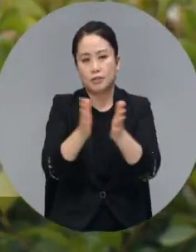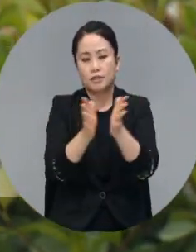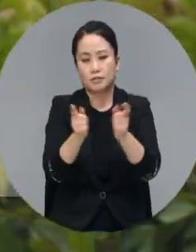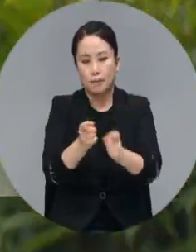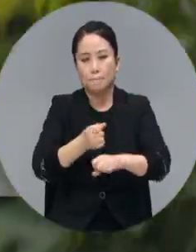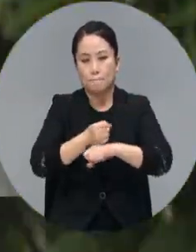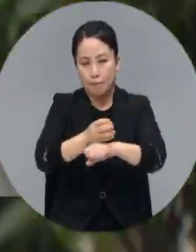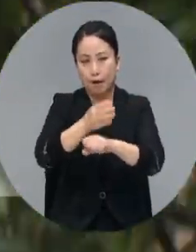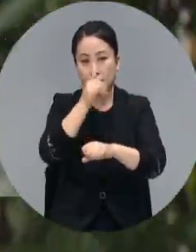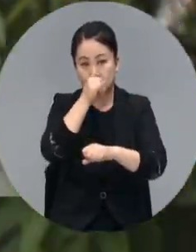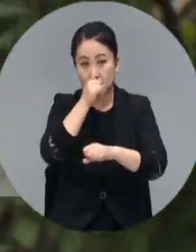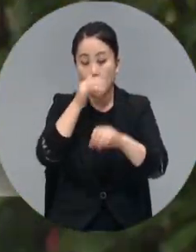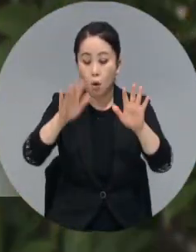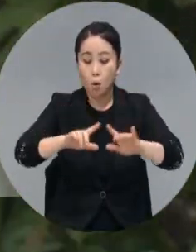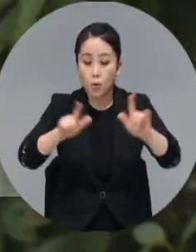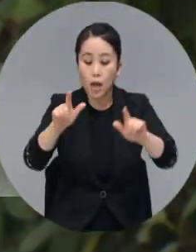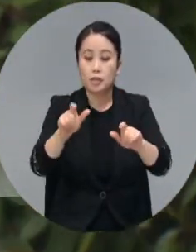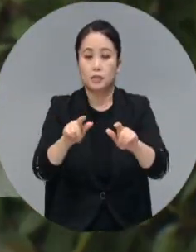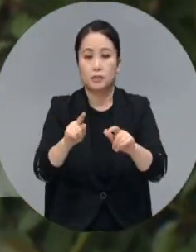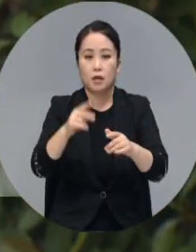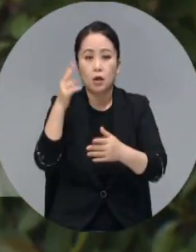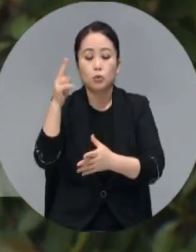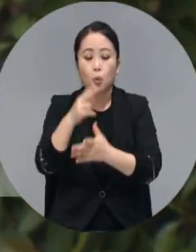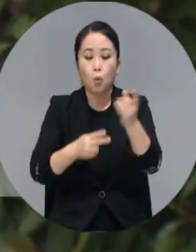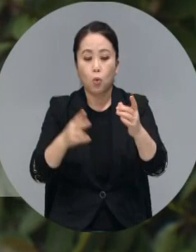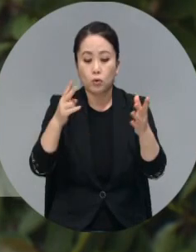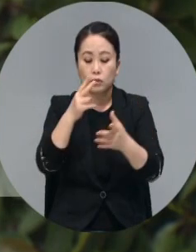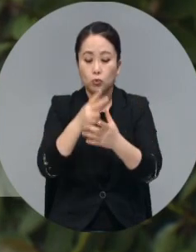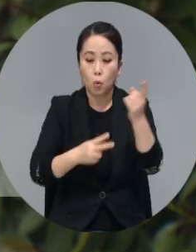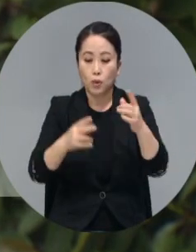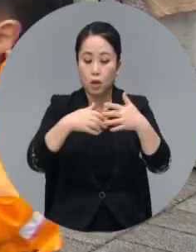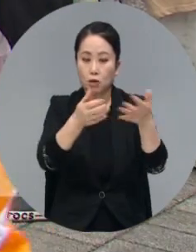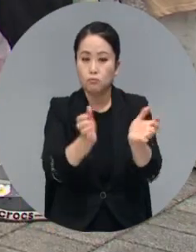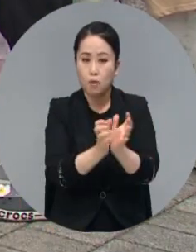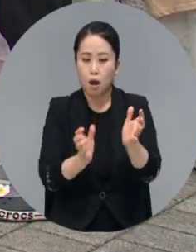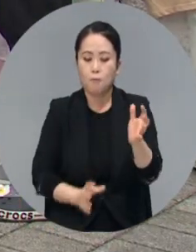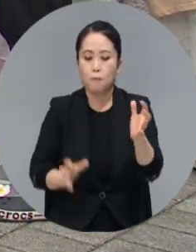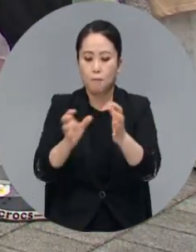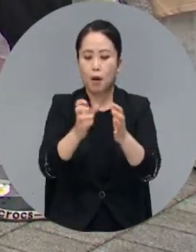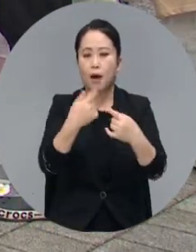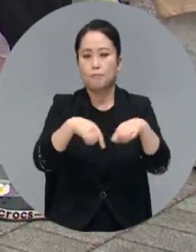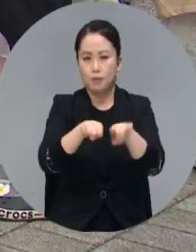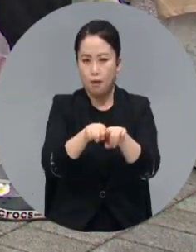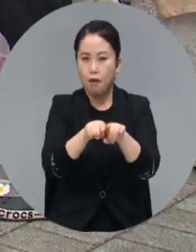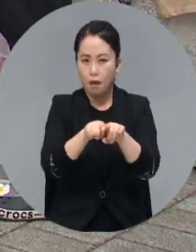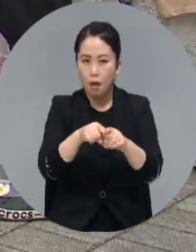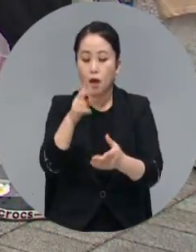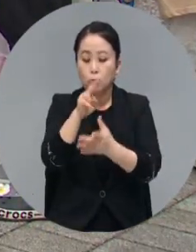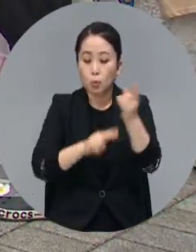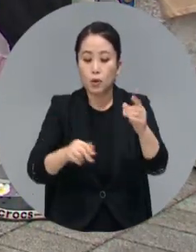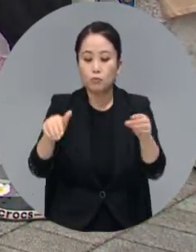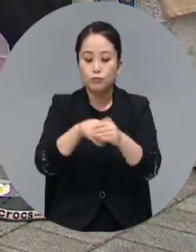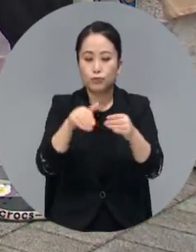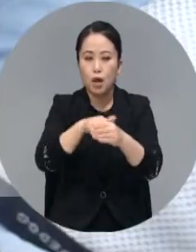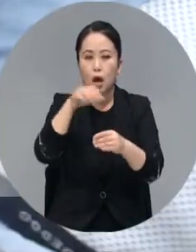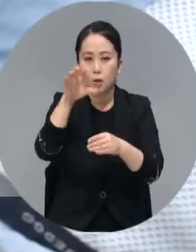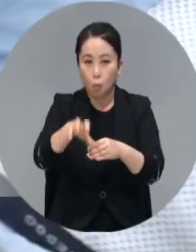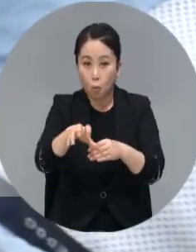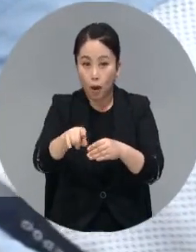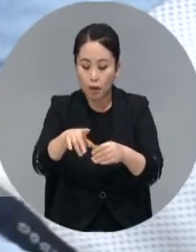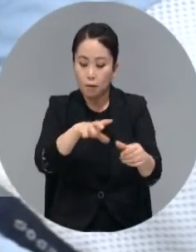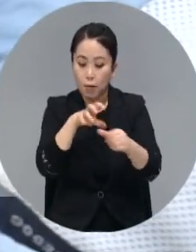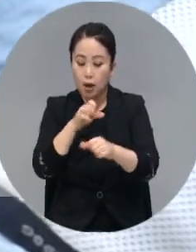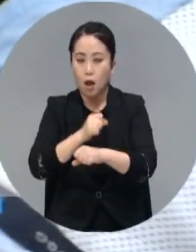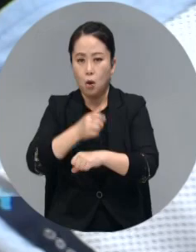올해는 통일부와 협업으로 통일문화공감행사와 함께 시민들의 관심을 높였고 부산이라는 지리적 틀을